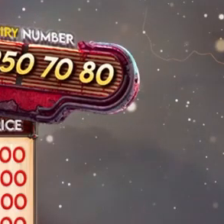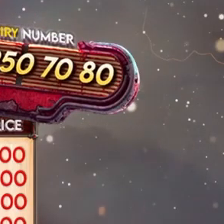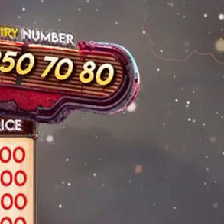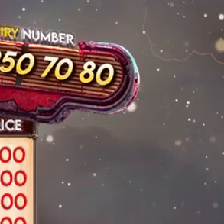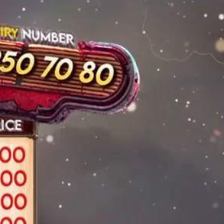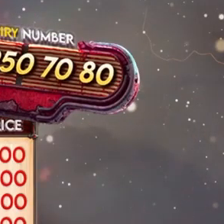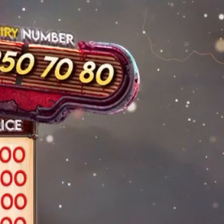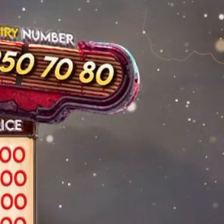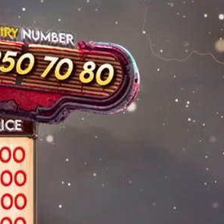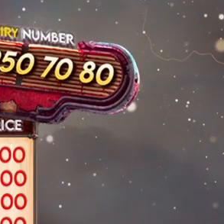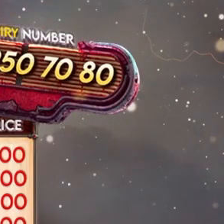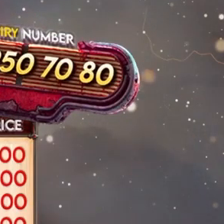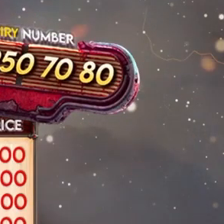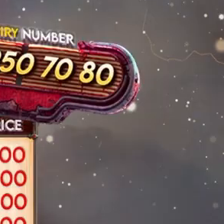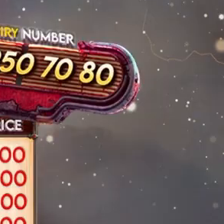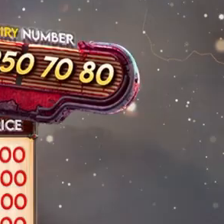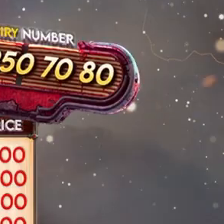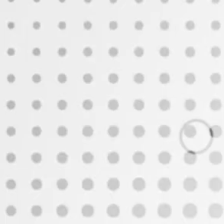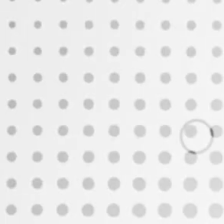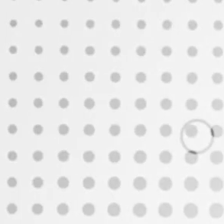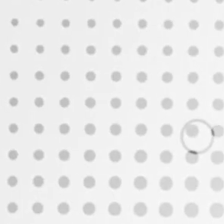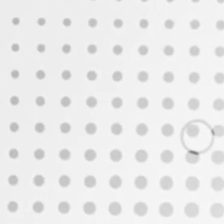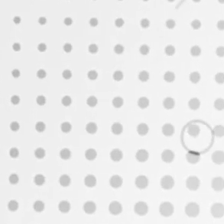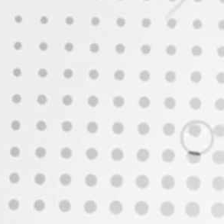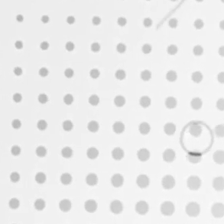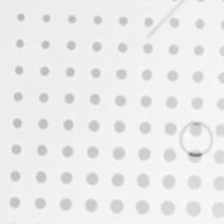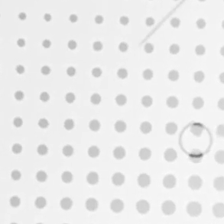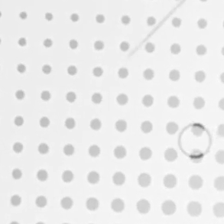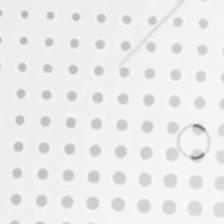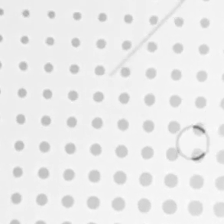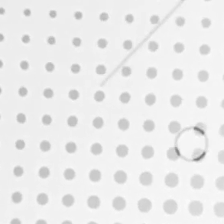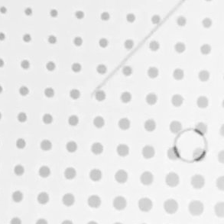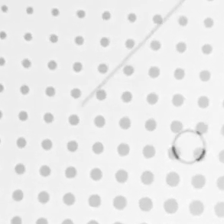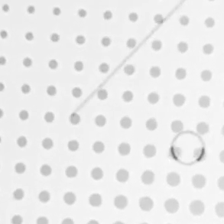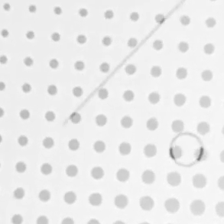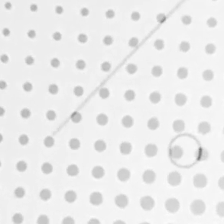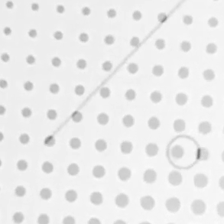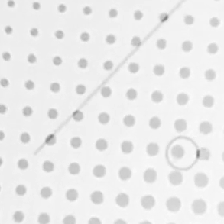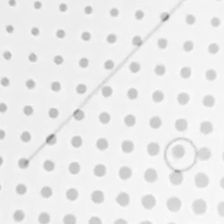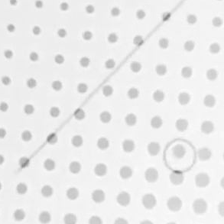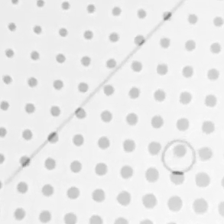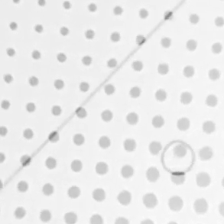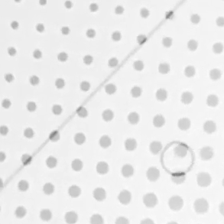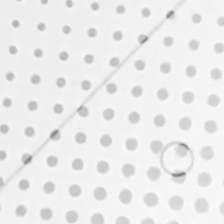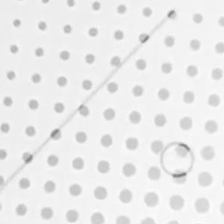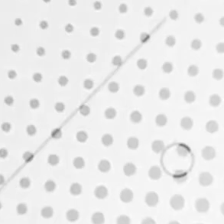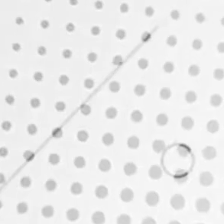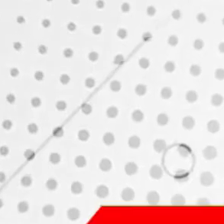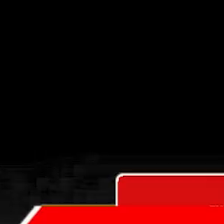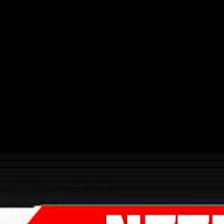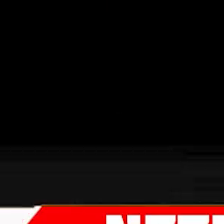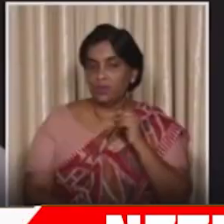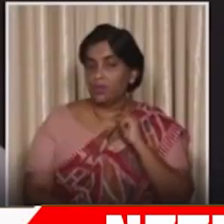December 2nd Nelum Pokunede Rakiyawanni Arakshawa Piliganeema Shramaye Gauruwe Salasadimata Garusaru Obatulin Obo